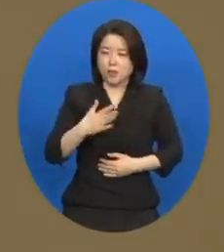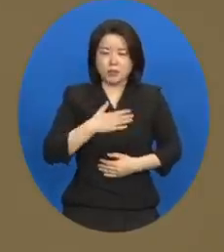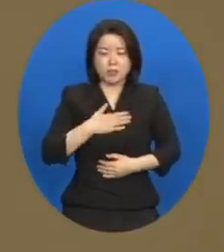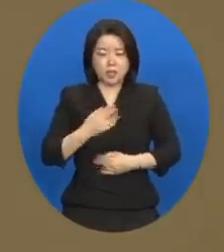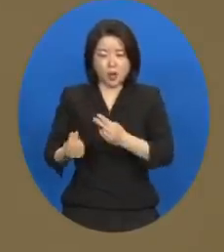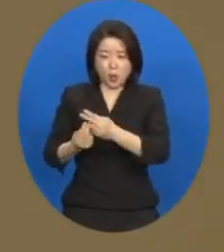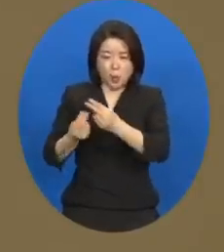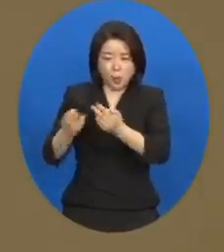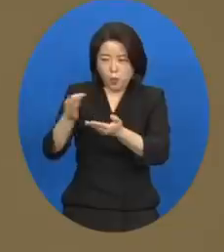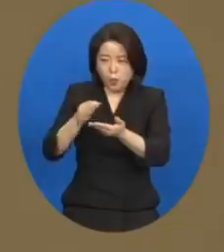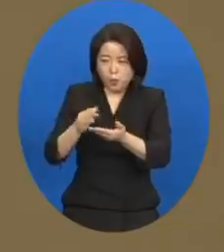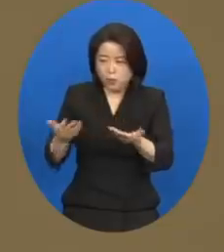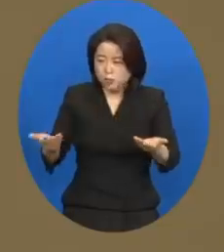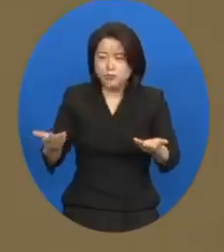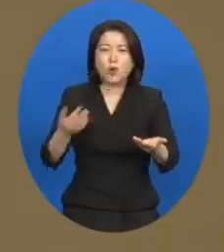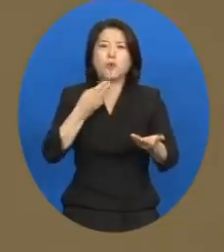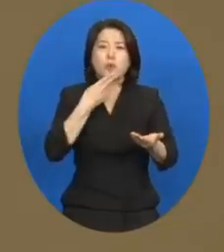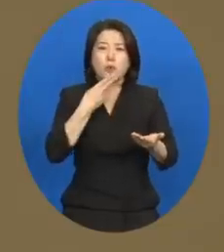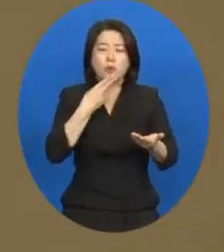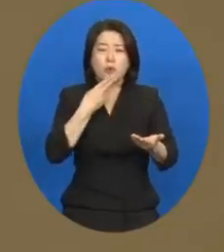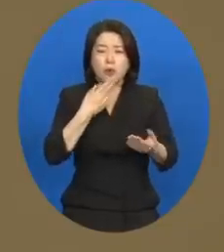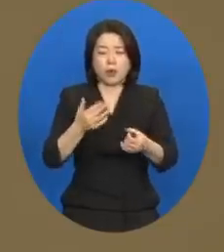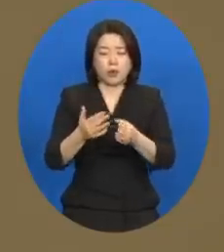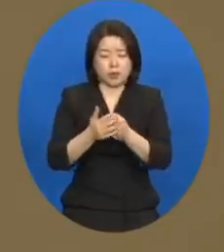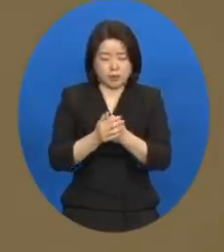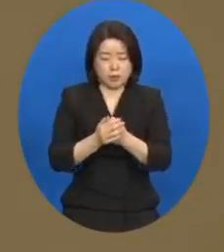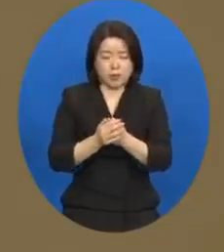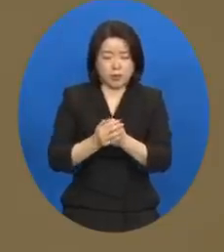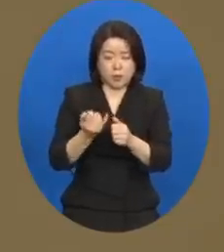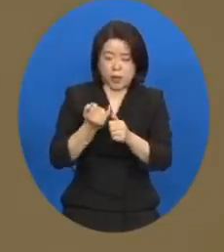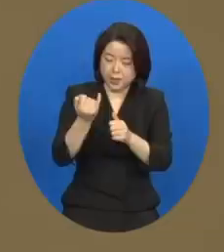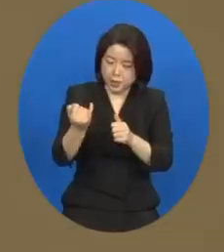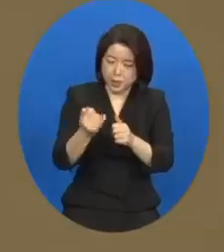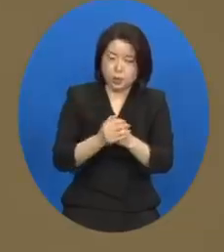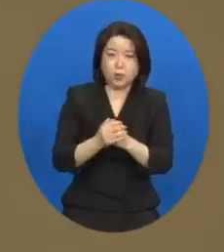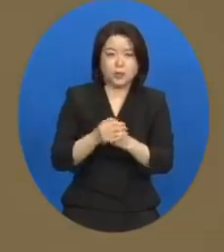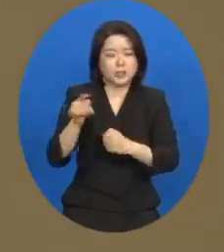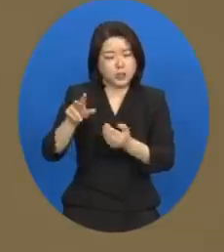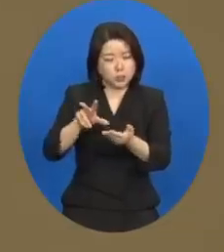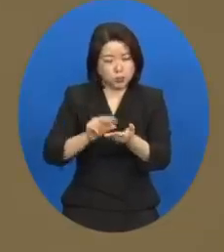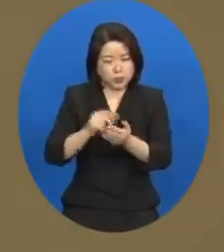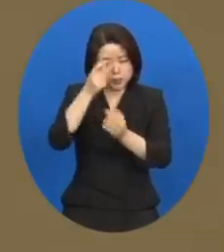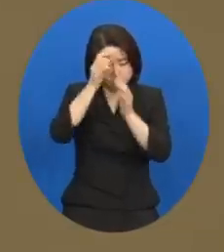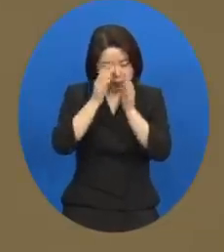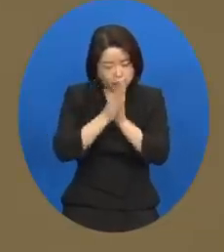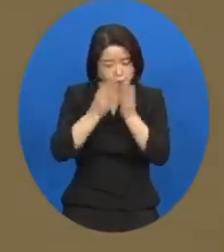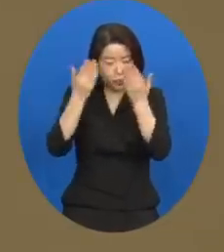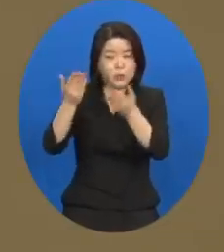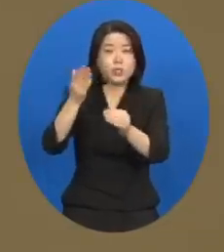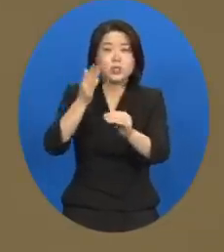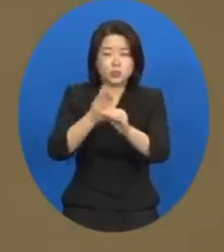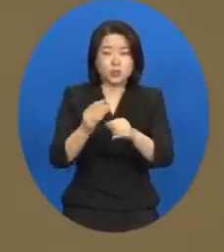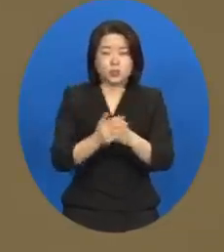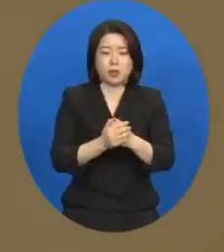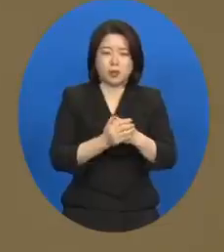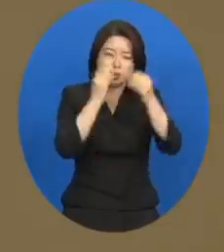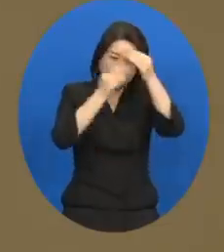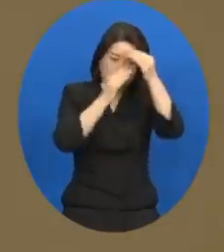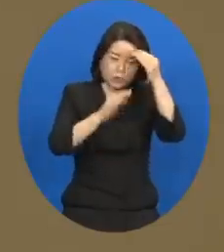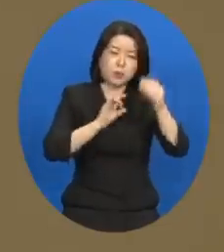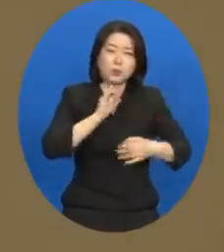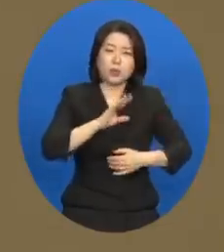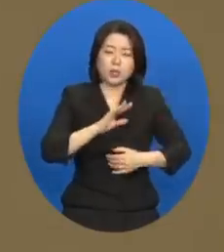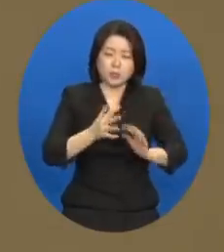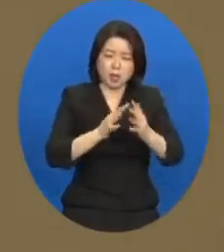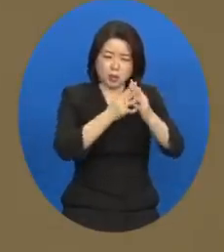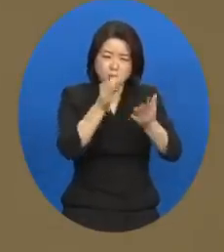모아둔 헌금이 따로 있는 것도 아니지 않습니까? 아내와 그 문제로 기도하다가 성도들에게만 건축 헌금을 작정하게 할